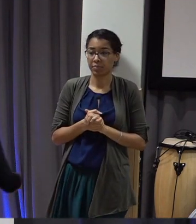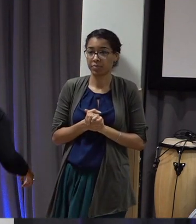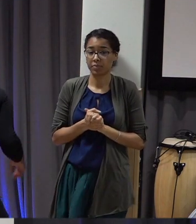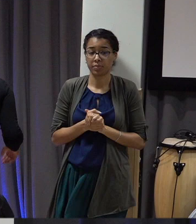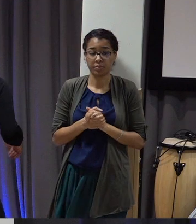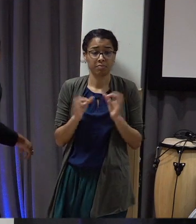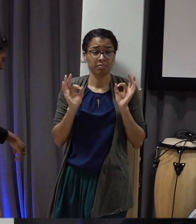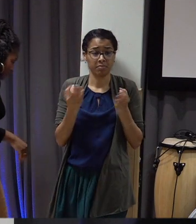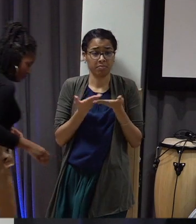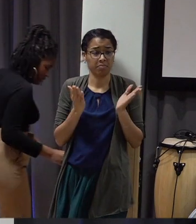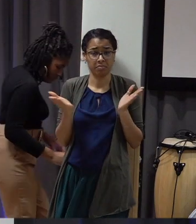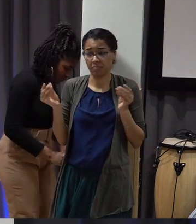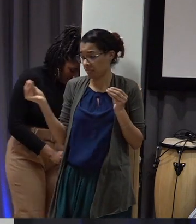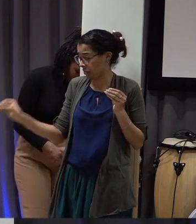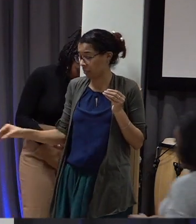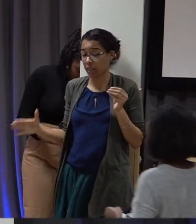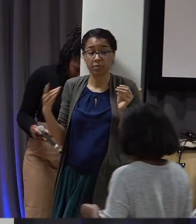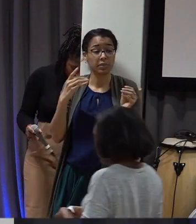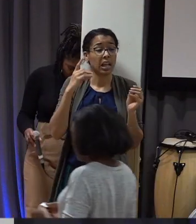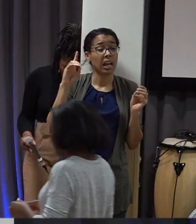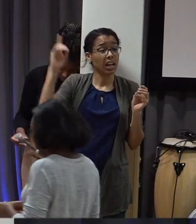Simplement. Et dis à Dieu,